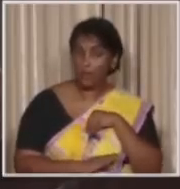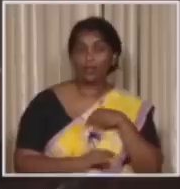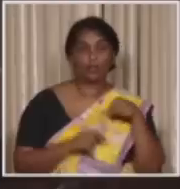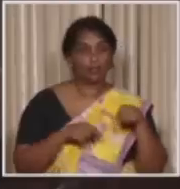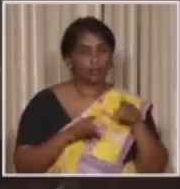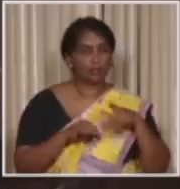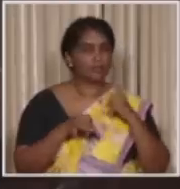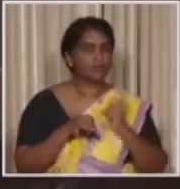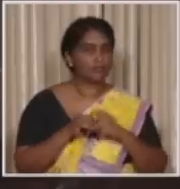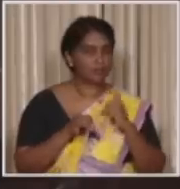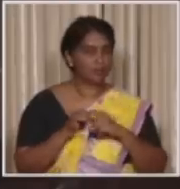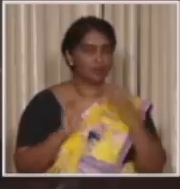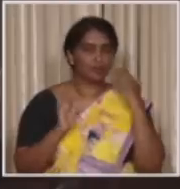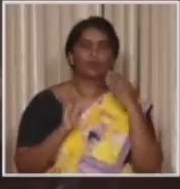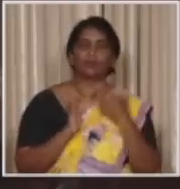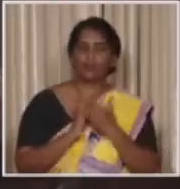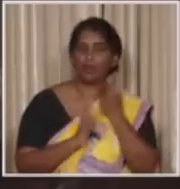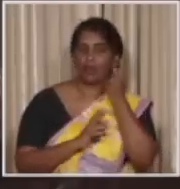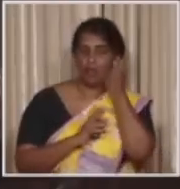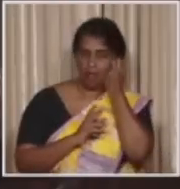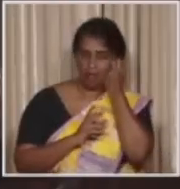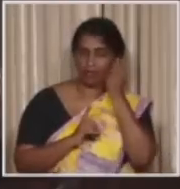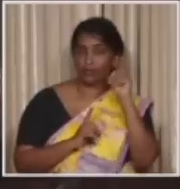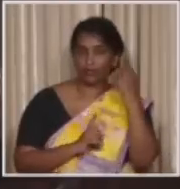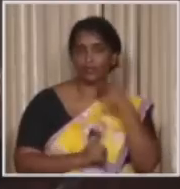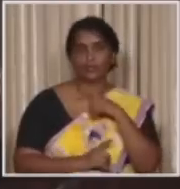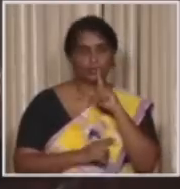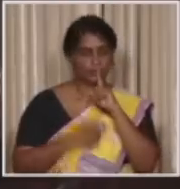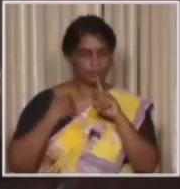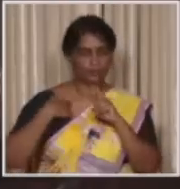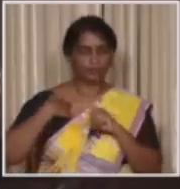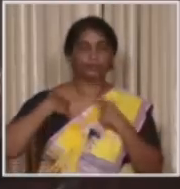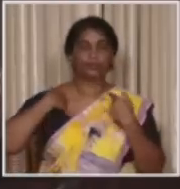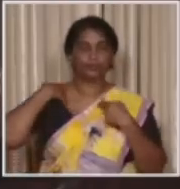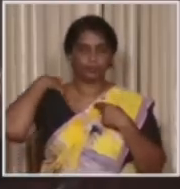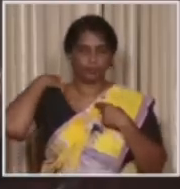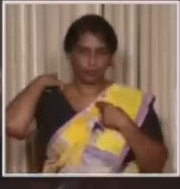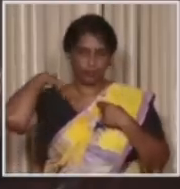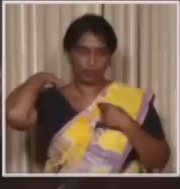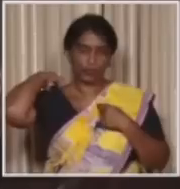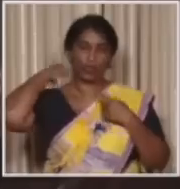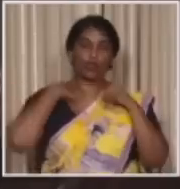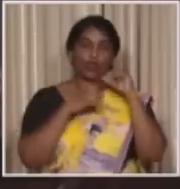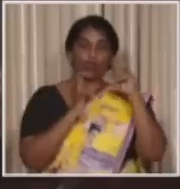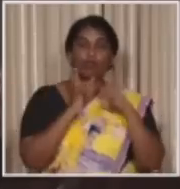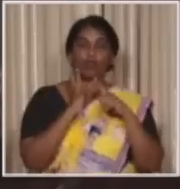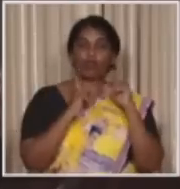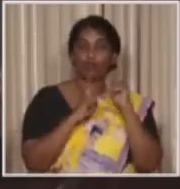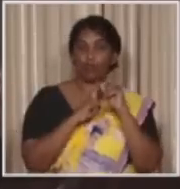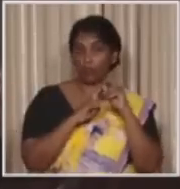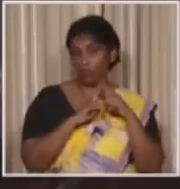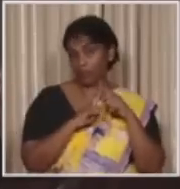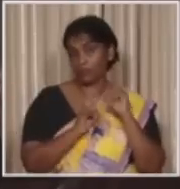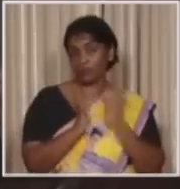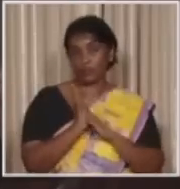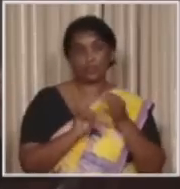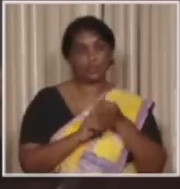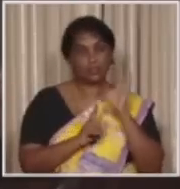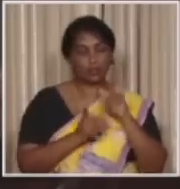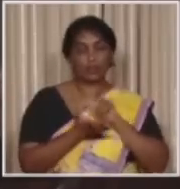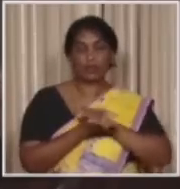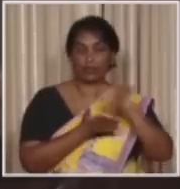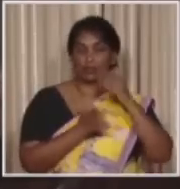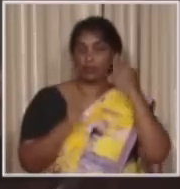මේ ප්‍රශ්නයේ සම්බන්ධව යම්කිසි අදහසක් මුලින්ම ප්‍රකාශ කරන්න. මම කෝප් කමිටු සභාපතිවරයා විදියටත් ශ්‍රී ලංකන් එයාලයින්